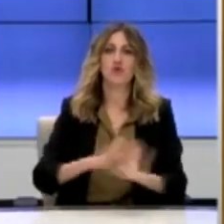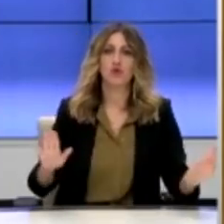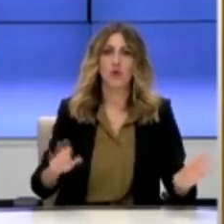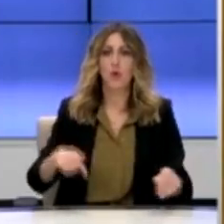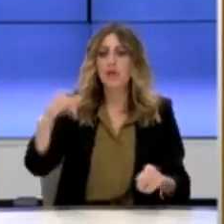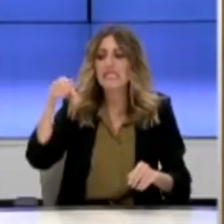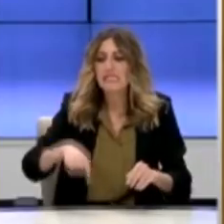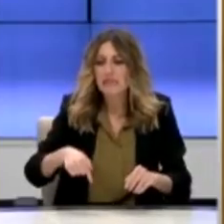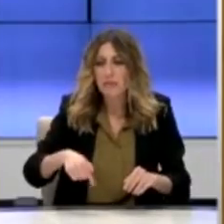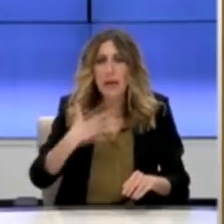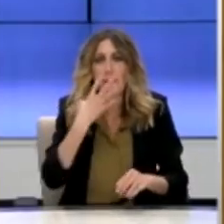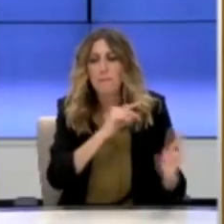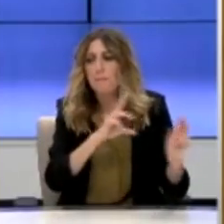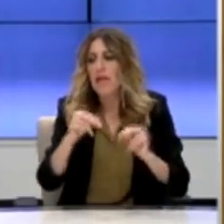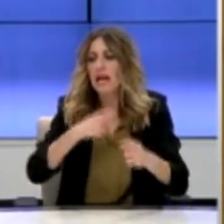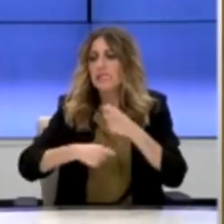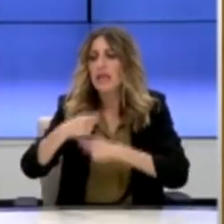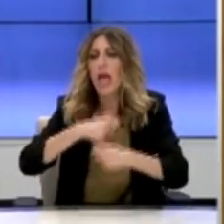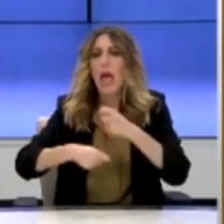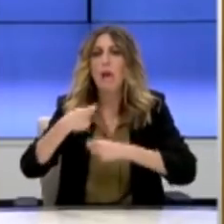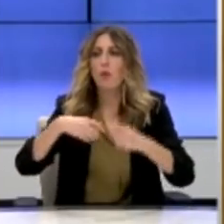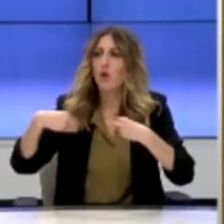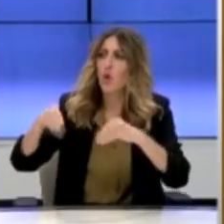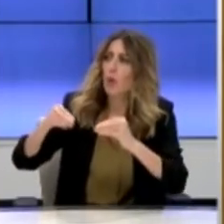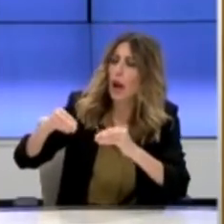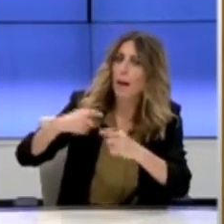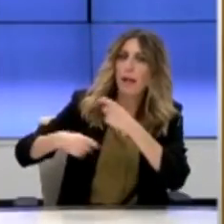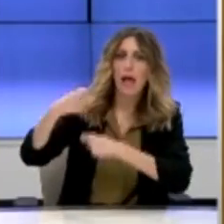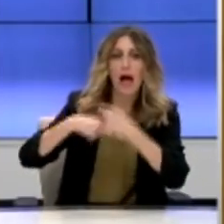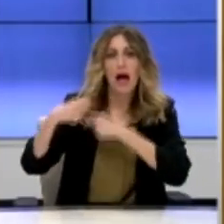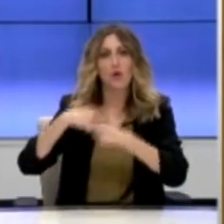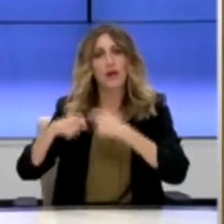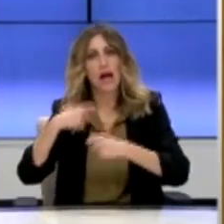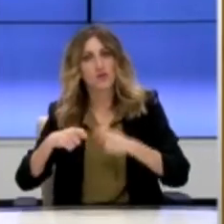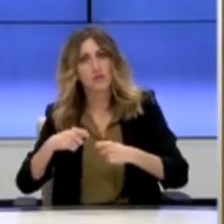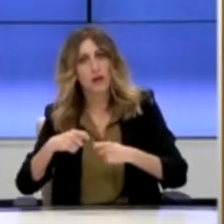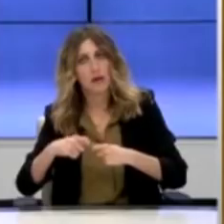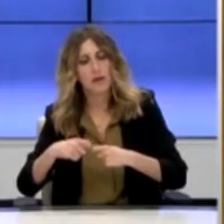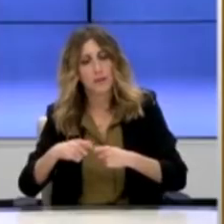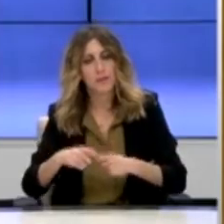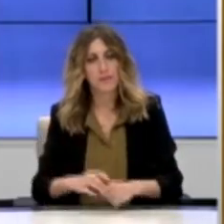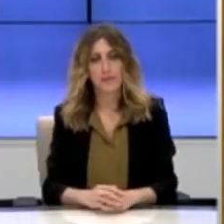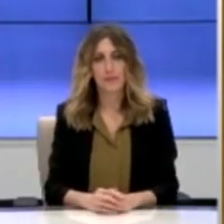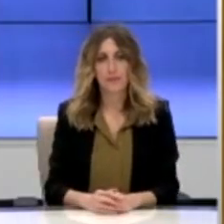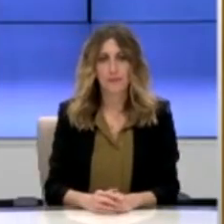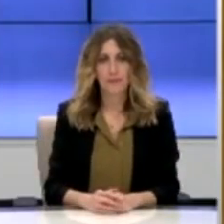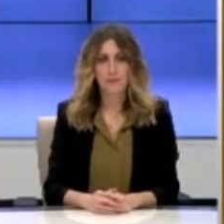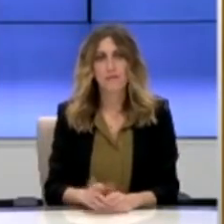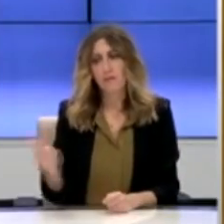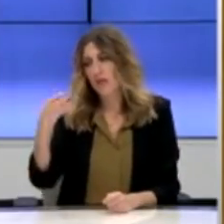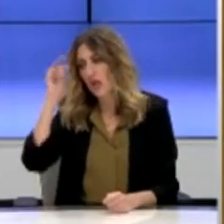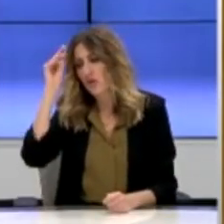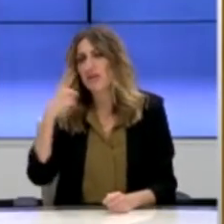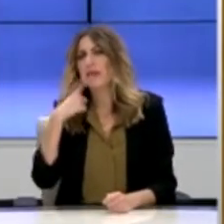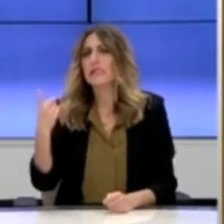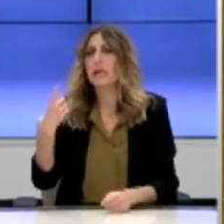σήμερα. Πράγματι, είναι τόσο μεγάλη η ευθύνη σας, κύριε, της κυβέρνησης για τους ηλικιωμένους, που αναθέτετε